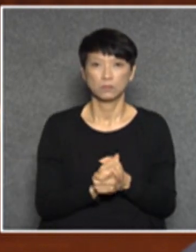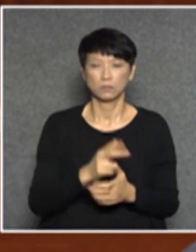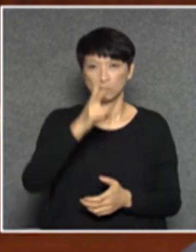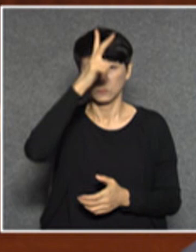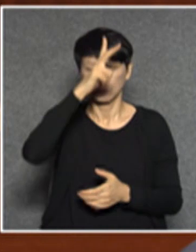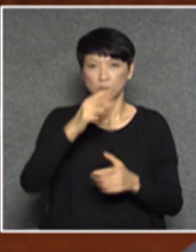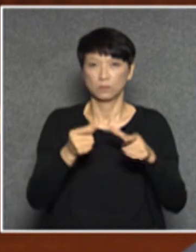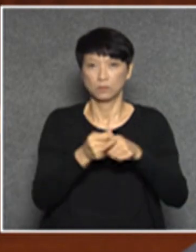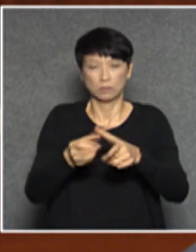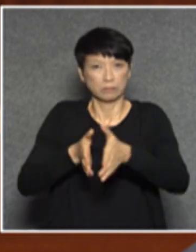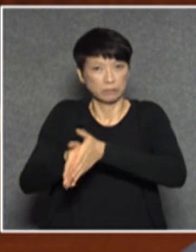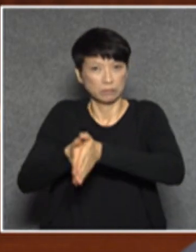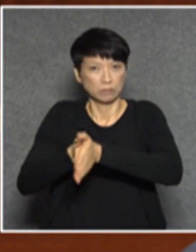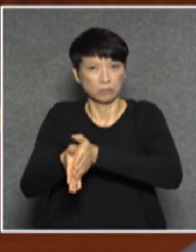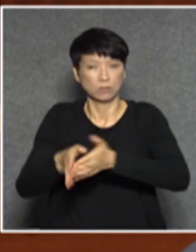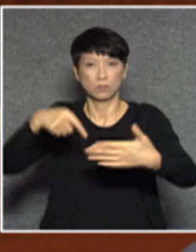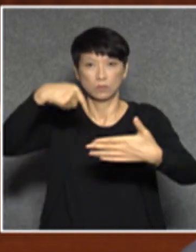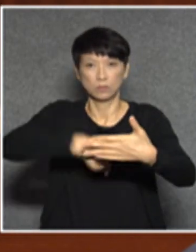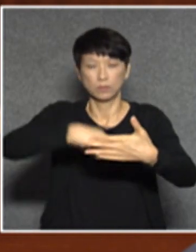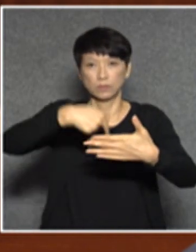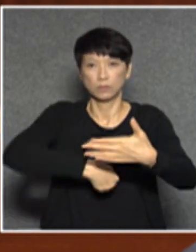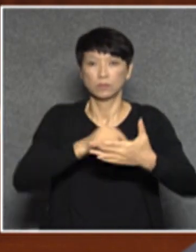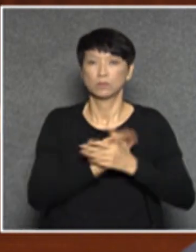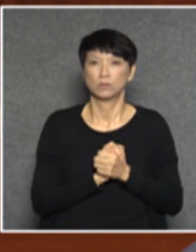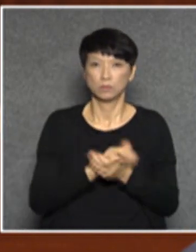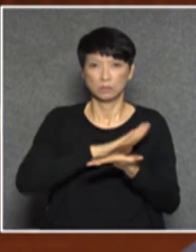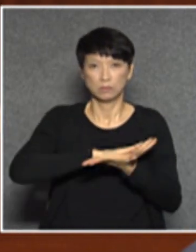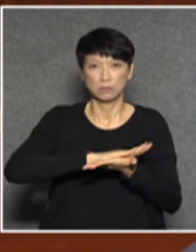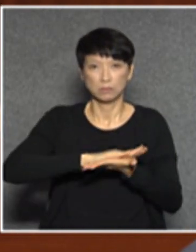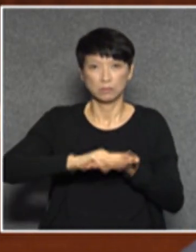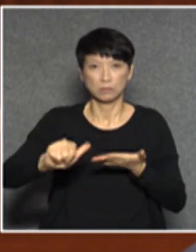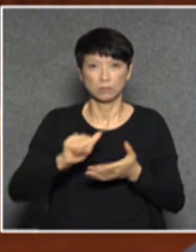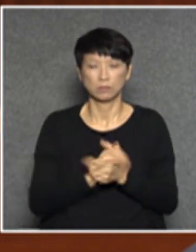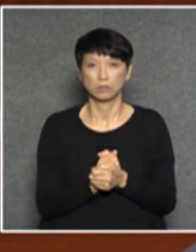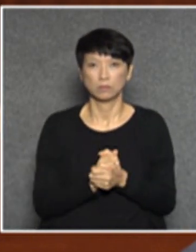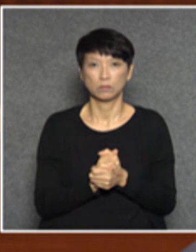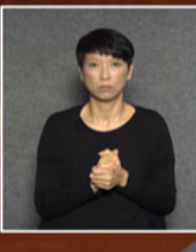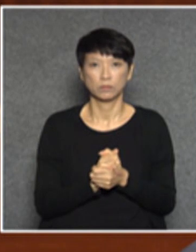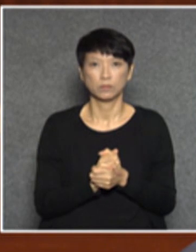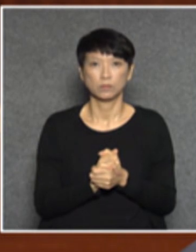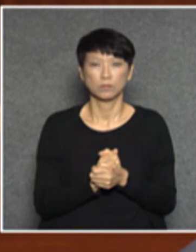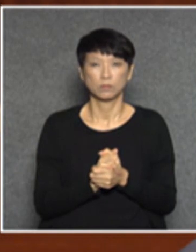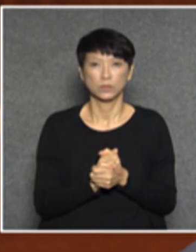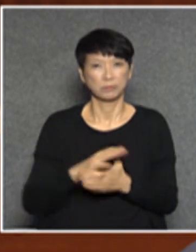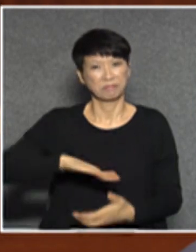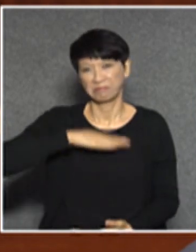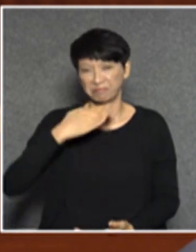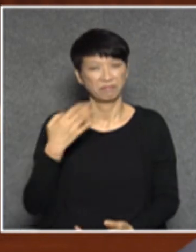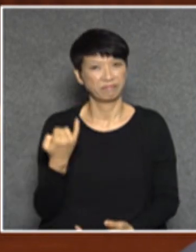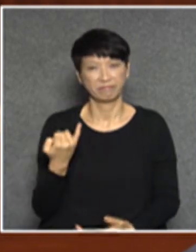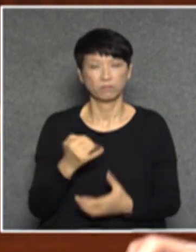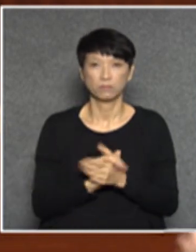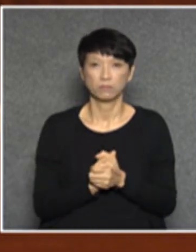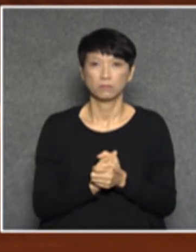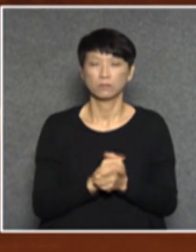咧，裏邊嘅衛生情況咧，亦都係不能令人滿意嘅。咁所以咧，